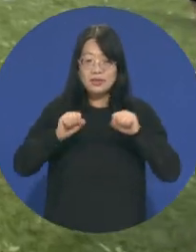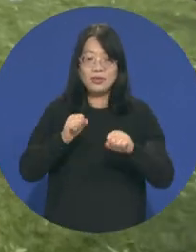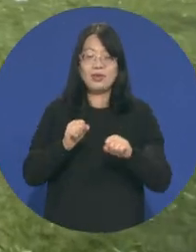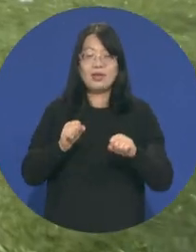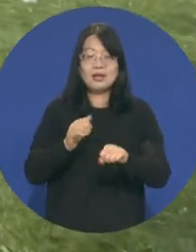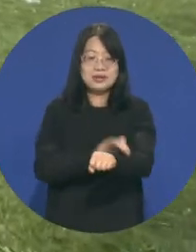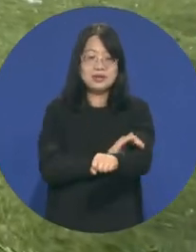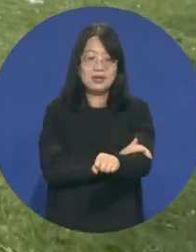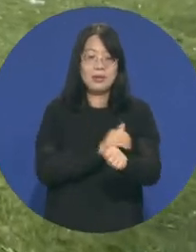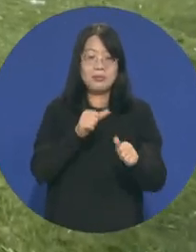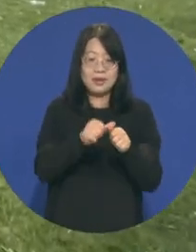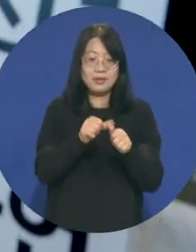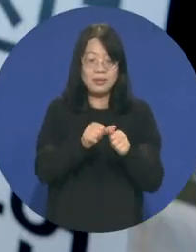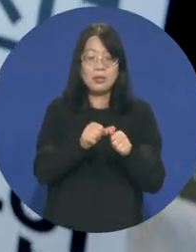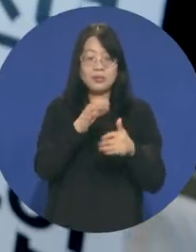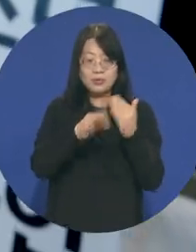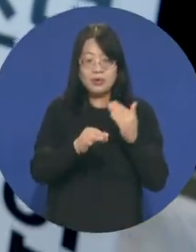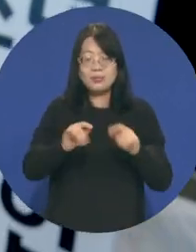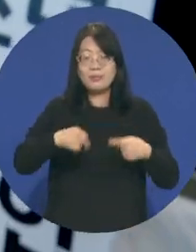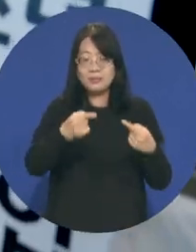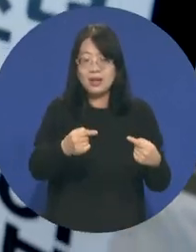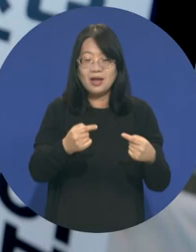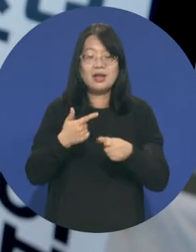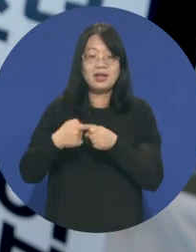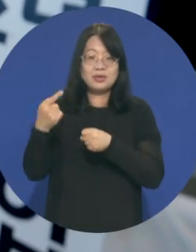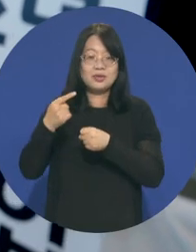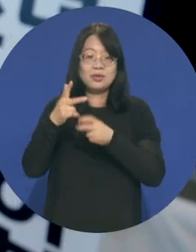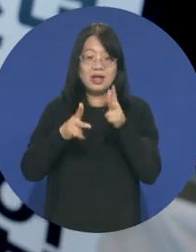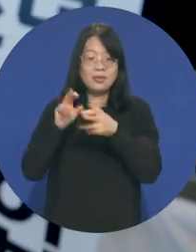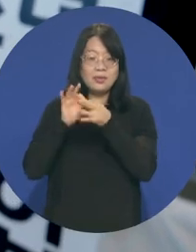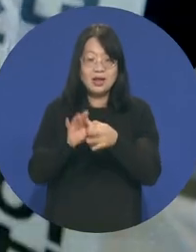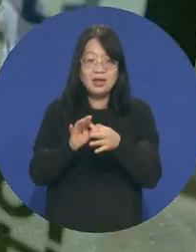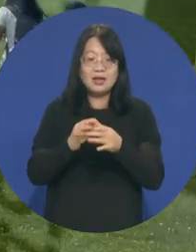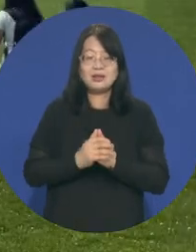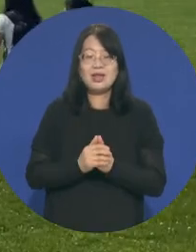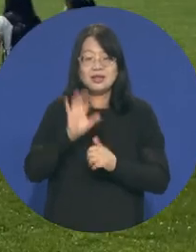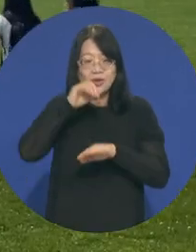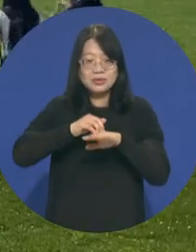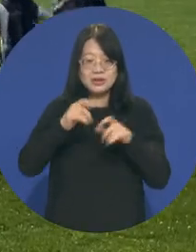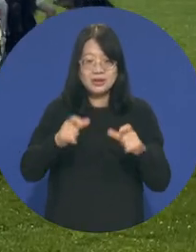수행했습니다. 도는 내년에도 사업을 이어갑니다. 연수 지역을